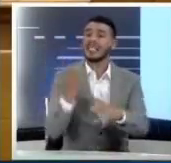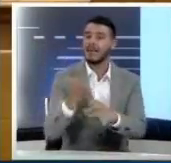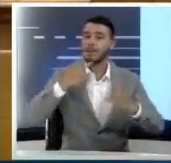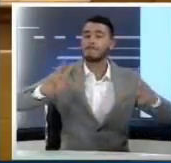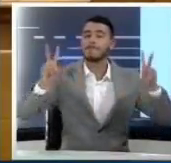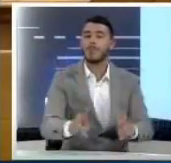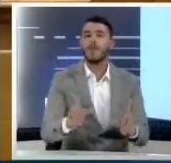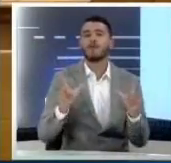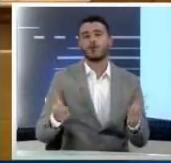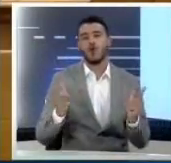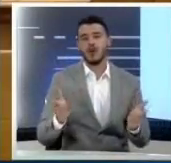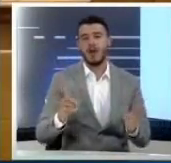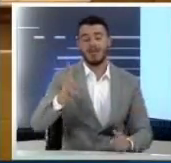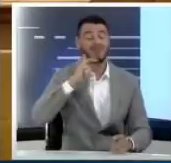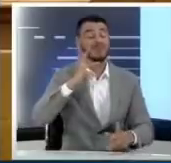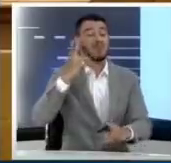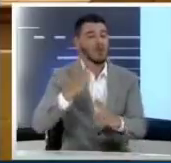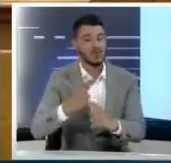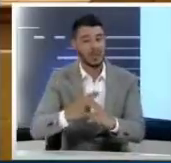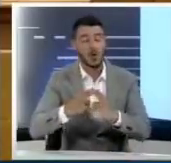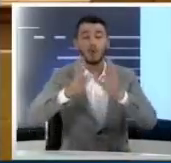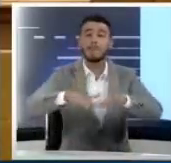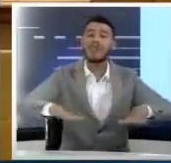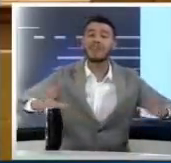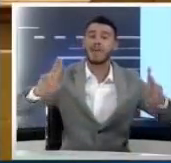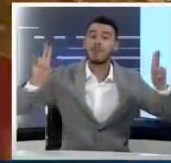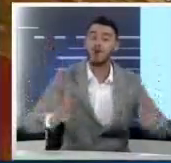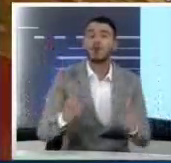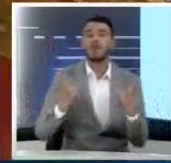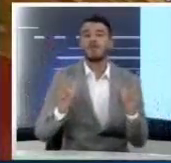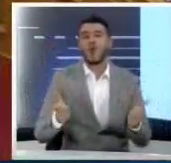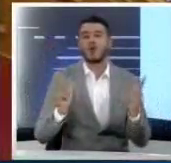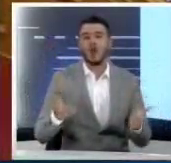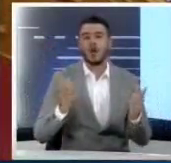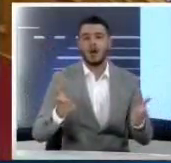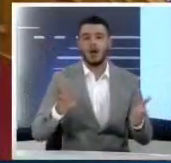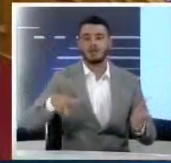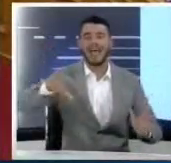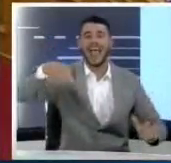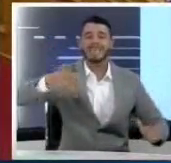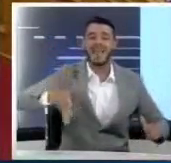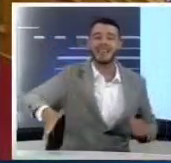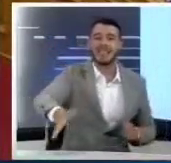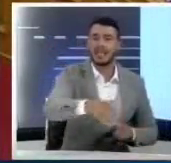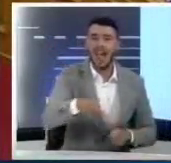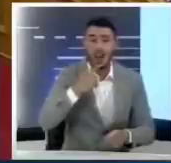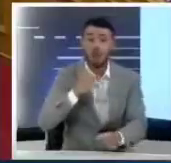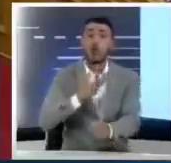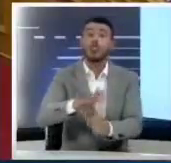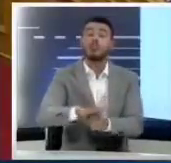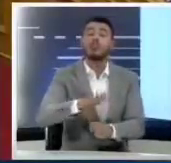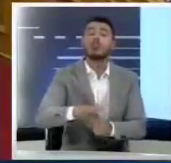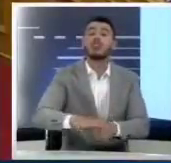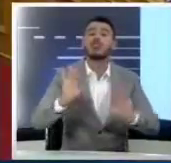τη φτώχεια στα παιδιά. Αυτό είναι, και στα παιδιά που είναι σε ευαίσθητη θέση. Αλλά ούτε αυτό φτάνει. Ούτε